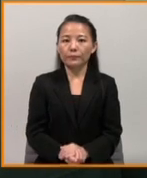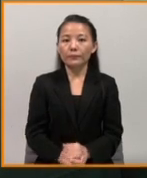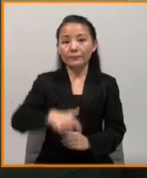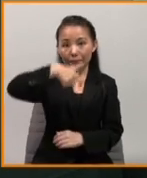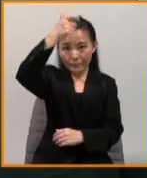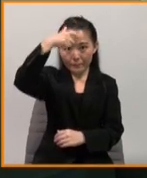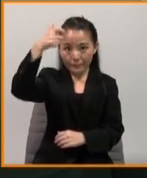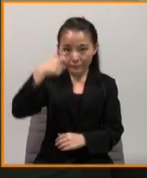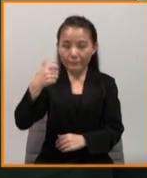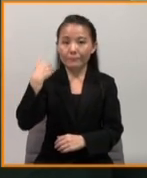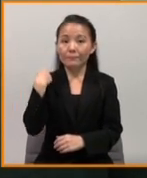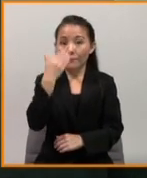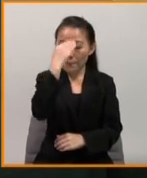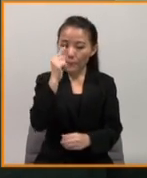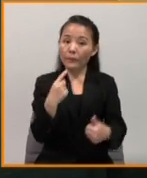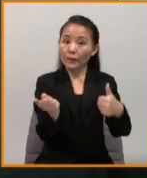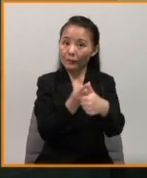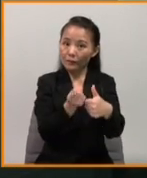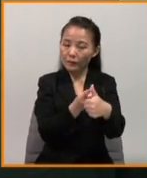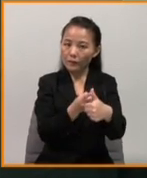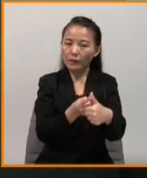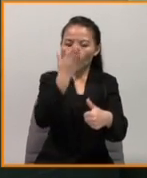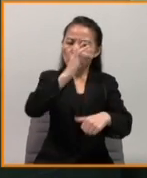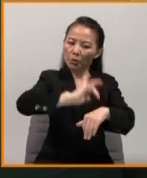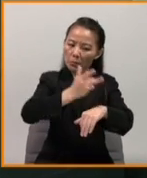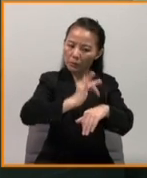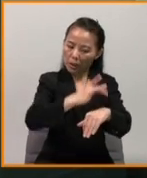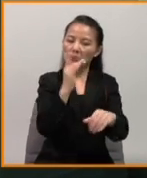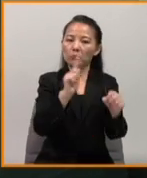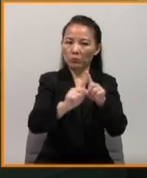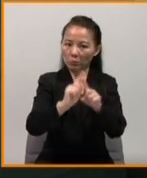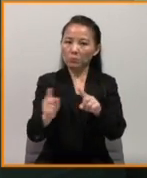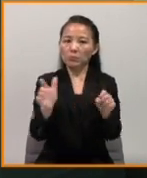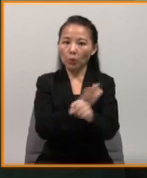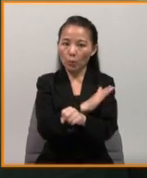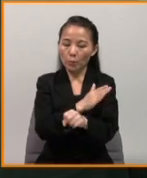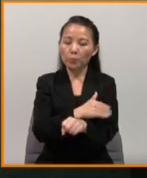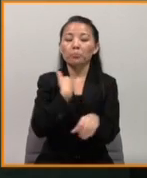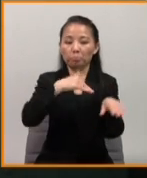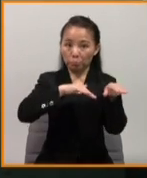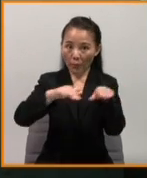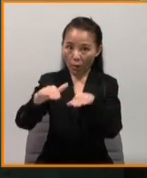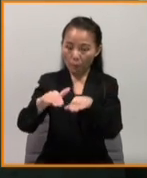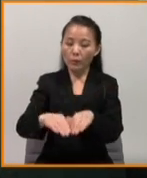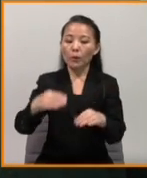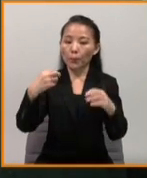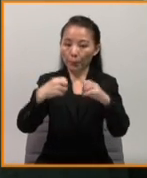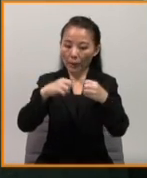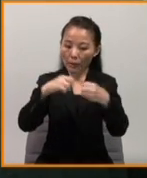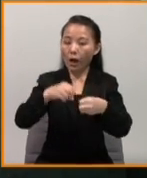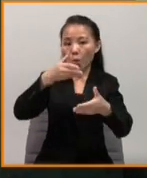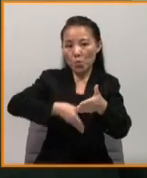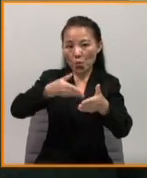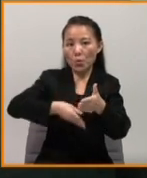opportunity ข้อที่1คือ resource มากมีทั้งทรัพยากรทุกอย่างครบถ้วนพร้อมที่จะใช้อุปสรรคหลายๆอย่